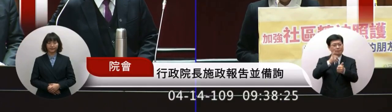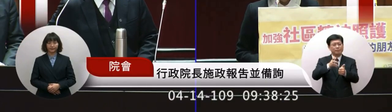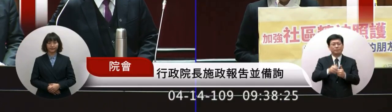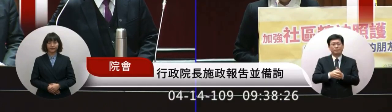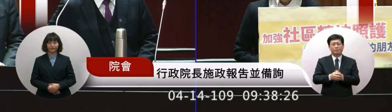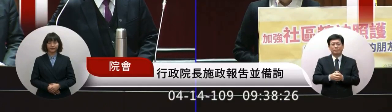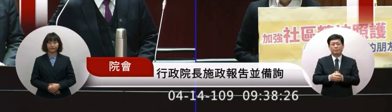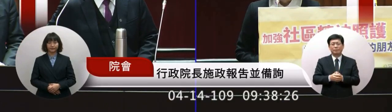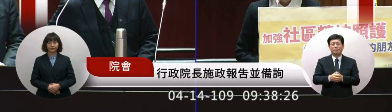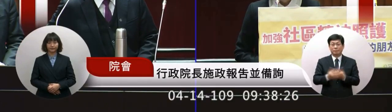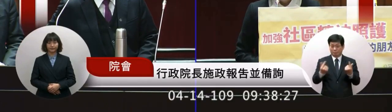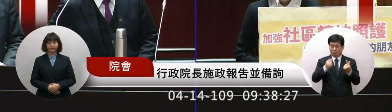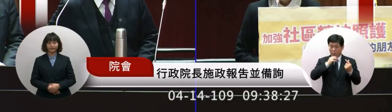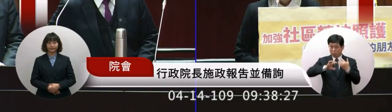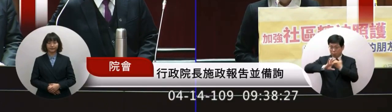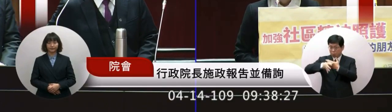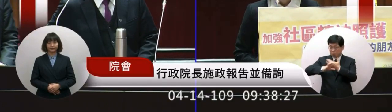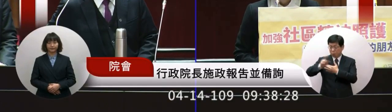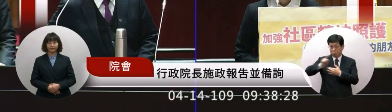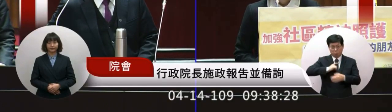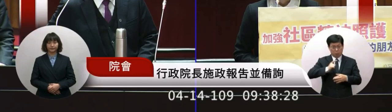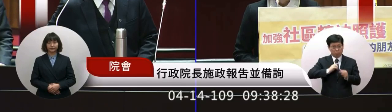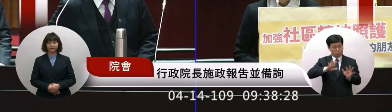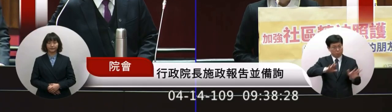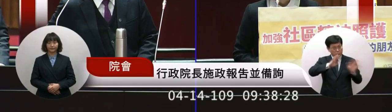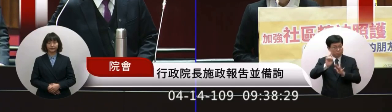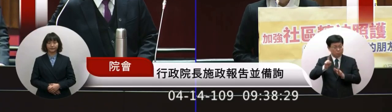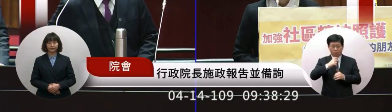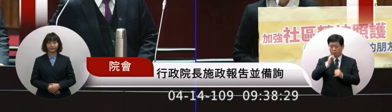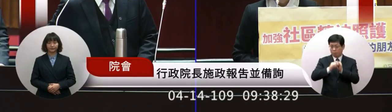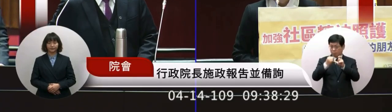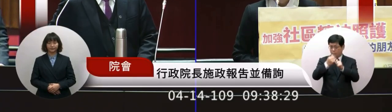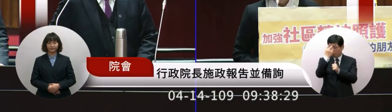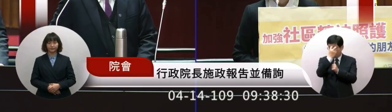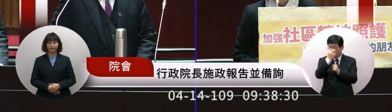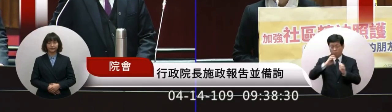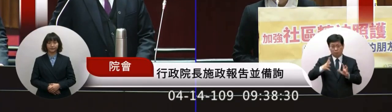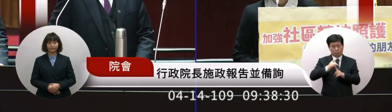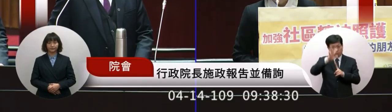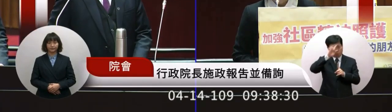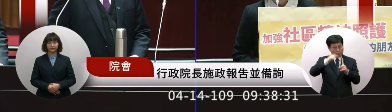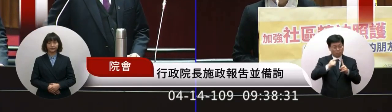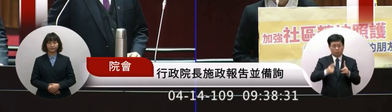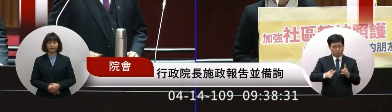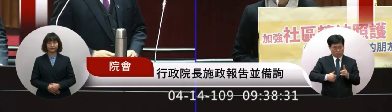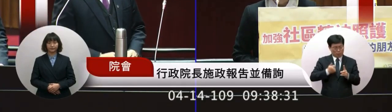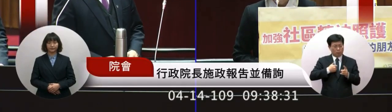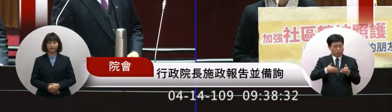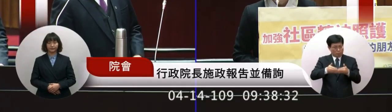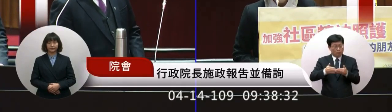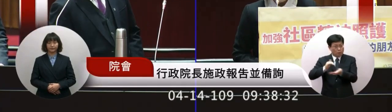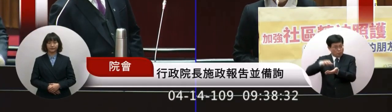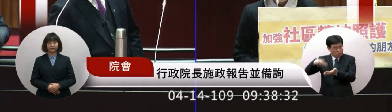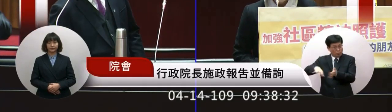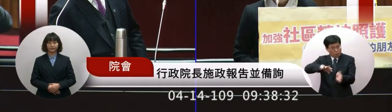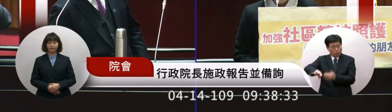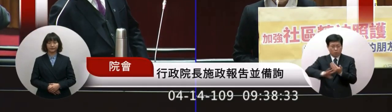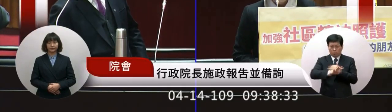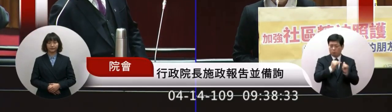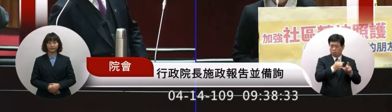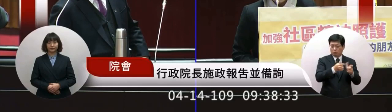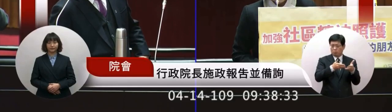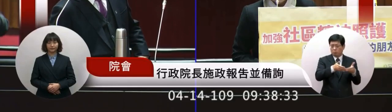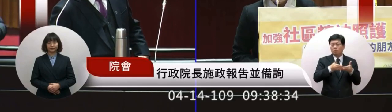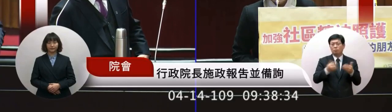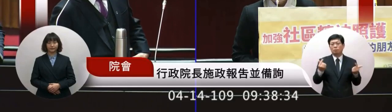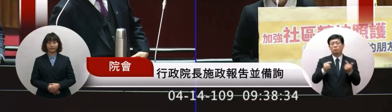说，我们看一下国际的做法，就是刚才提到说社区精神照顾在稳定期长期来说其实是非常重要，除了医疗端的协助，我们可以看到说